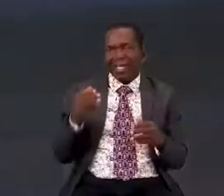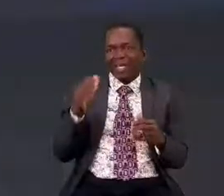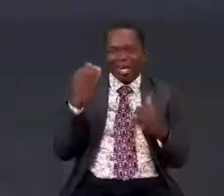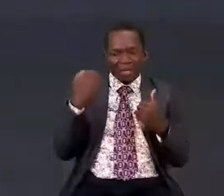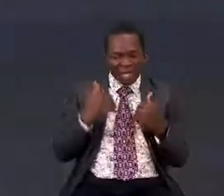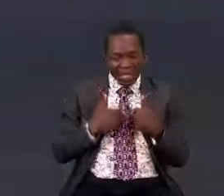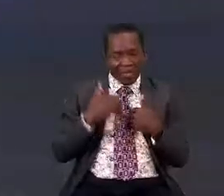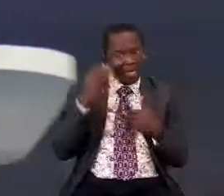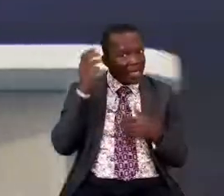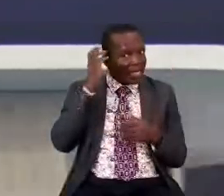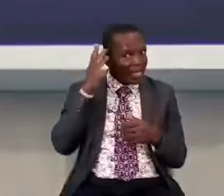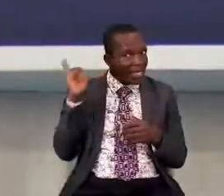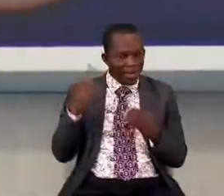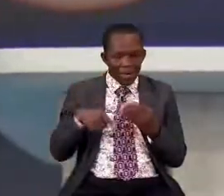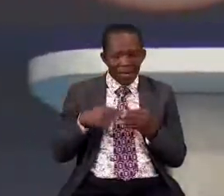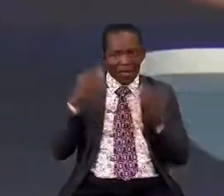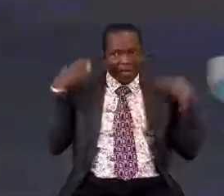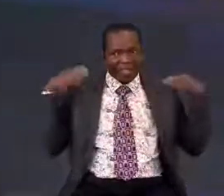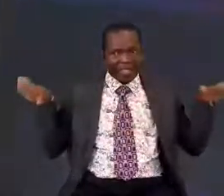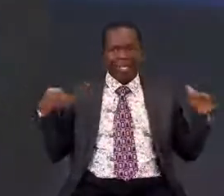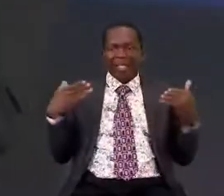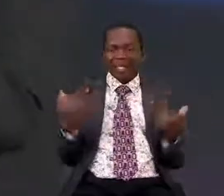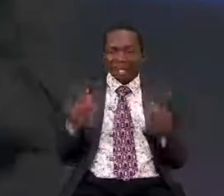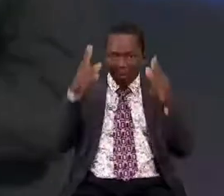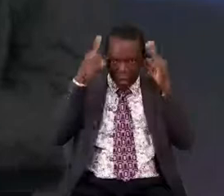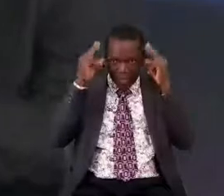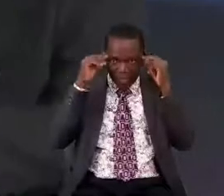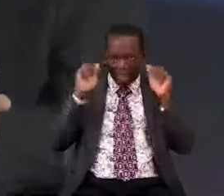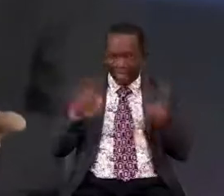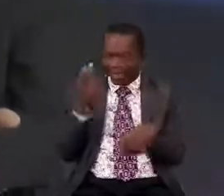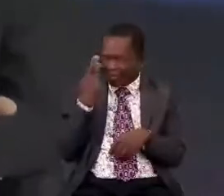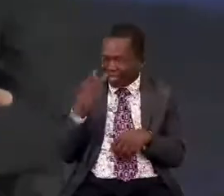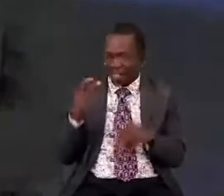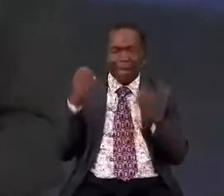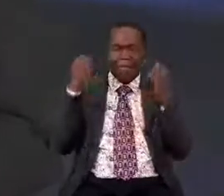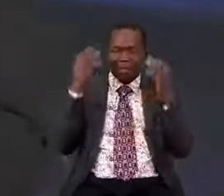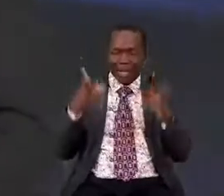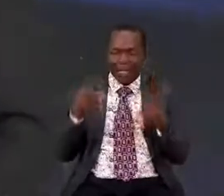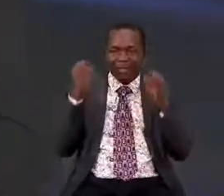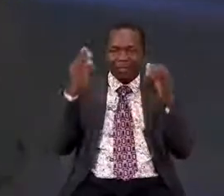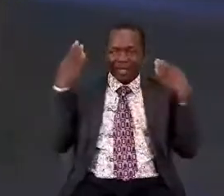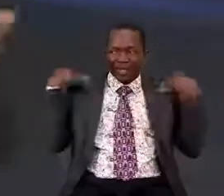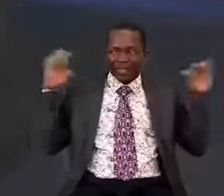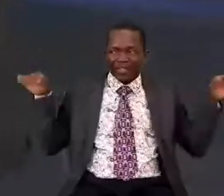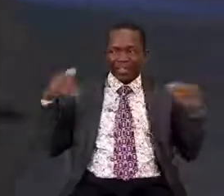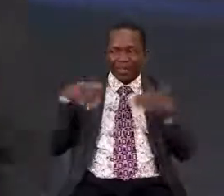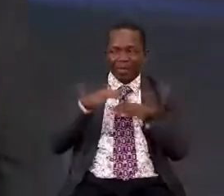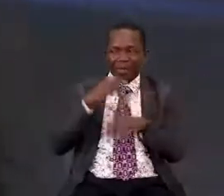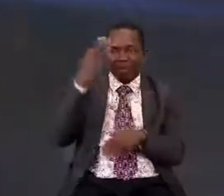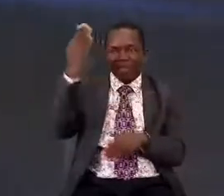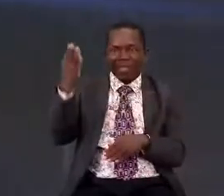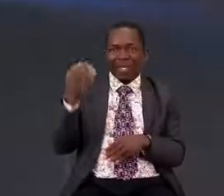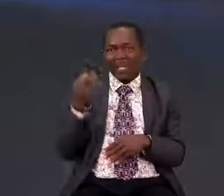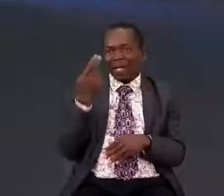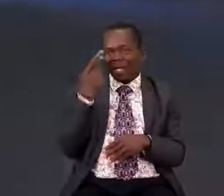mais des myriades d'anges. Il voyait tous les commandements. que l'Éternel lui avait donné. Maintenant, il a